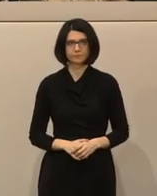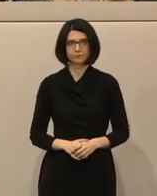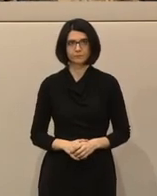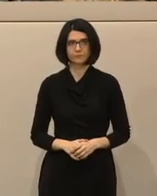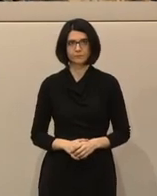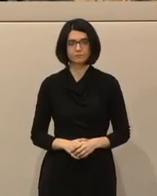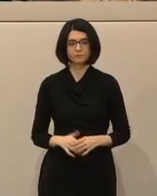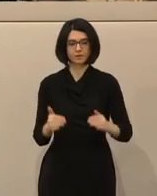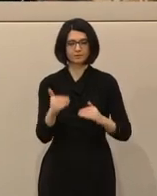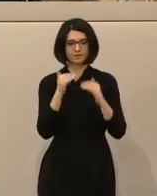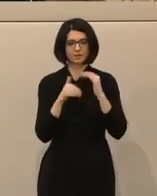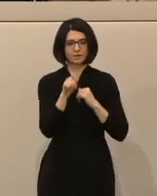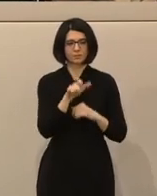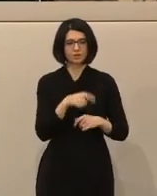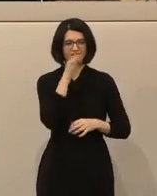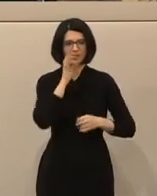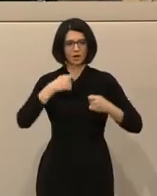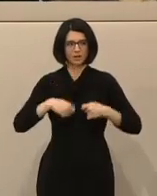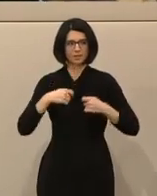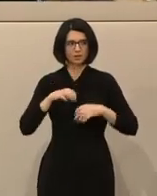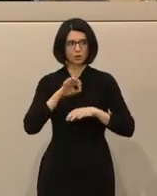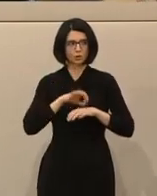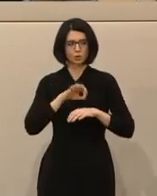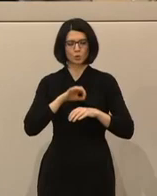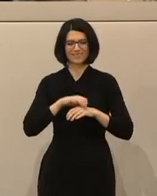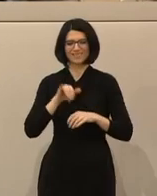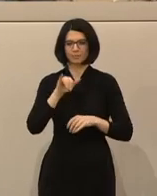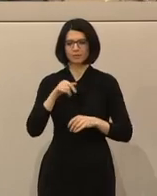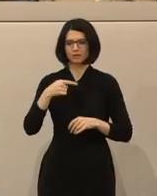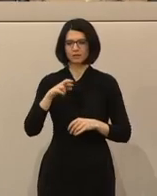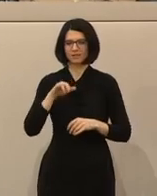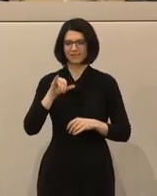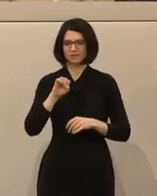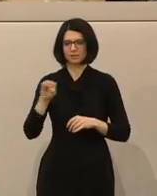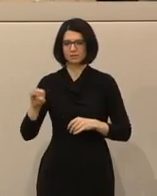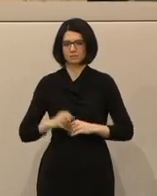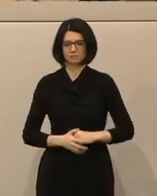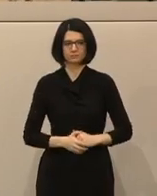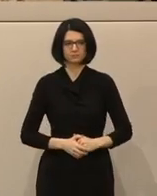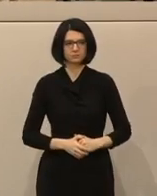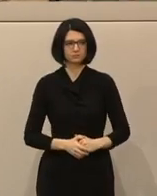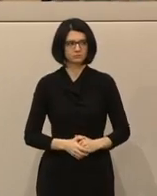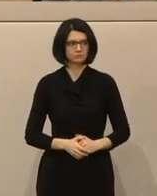Als nächste zu Wort gemeldet Frau Abgeordnete Doktorin Irmgard Kreis, bitte.